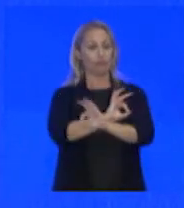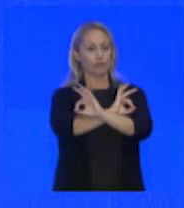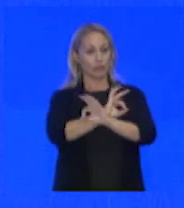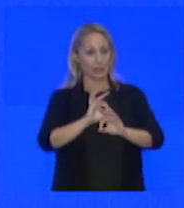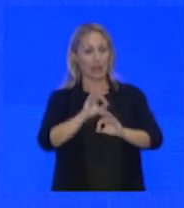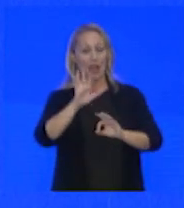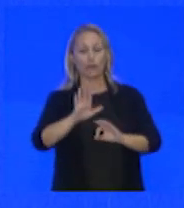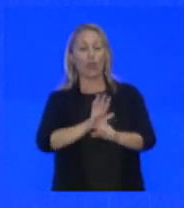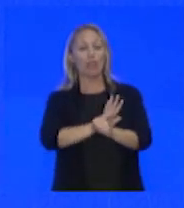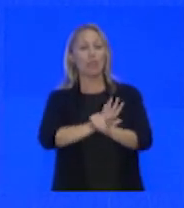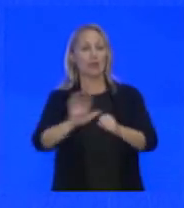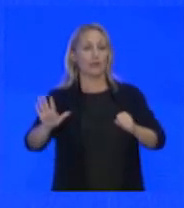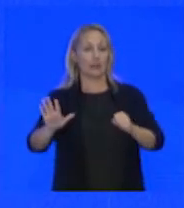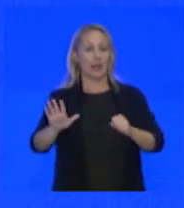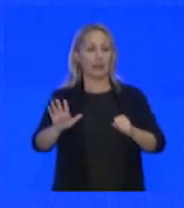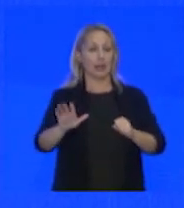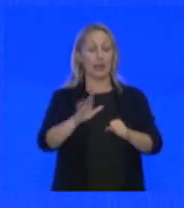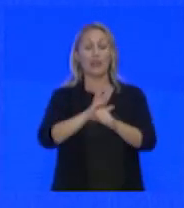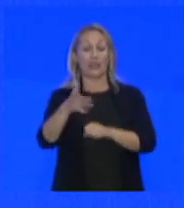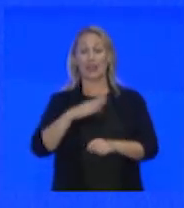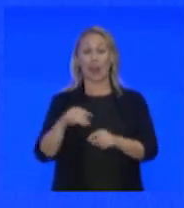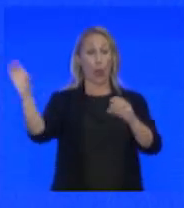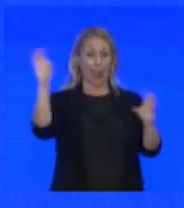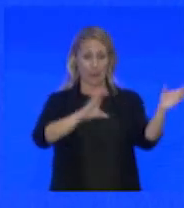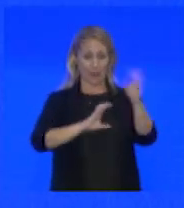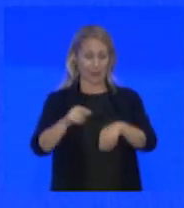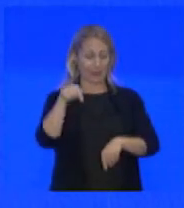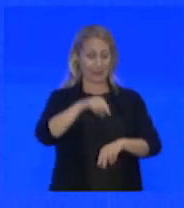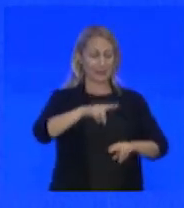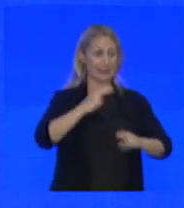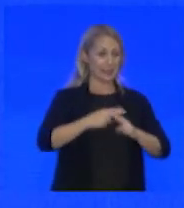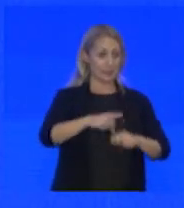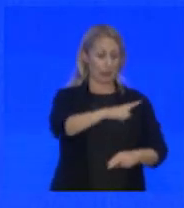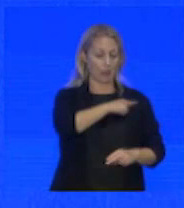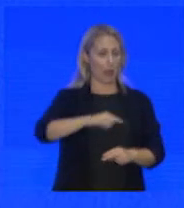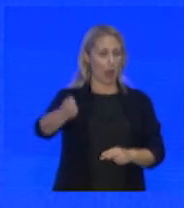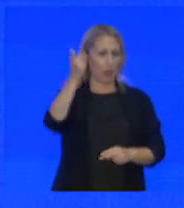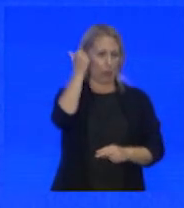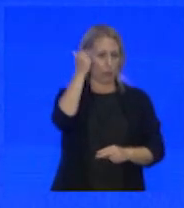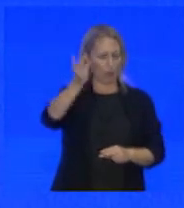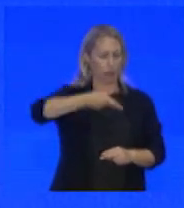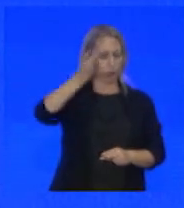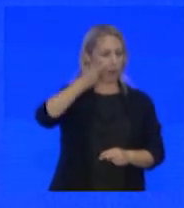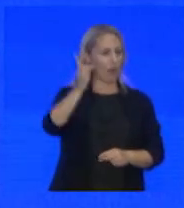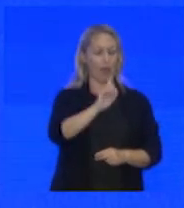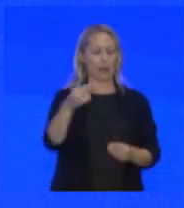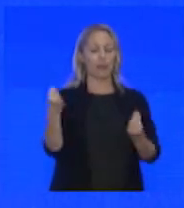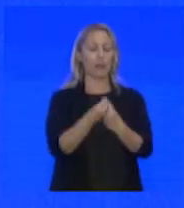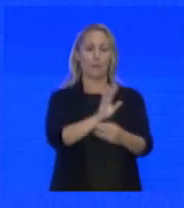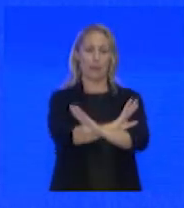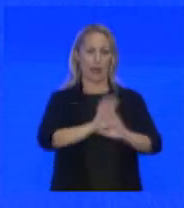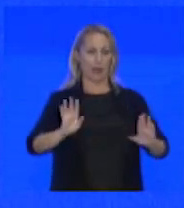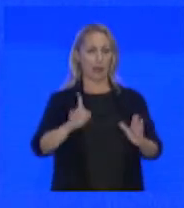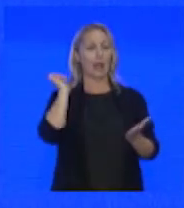διαβατήριο για εργοδοτική ασυδοσία. Η ελληνική επιχειρηματικότητα πρέπει και αυτή να αλλάξει εργοδοτικά πρότυπα. Και με τον ίδιο